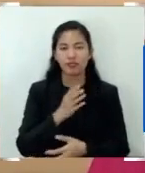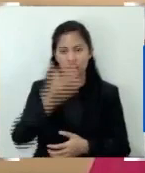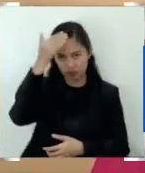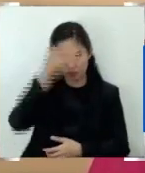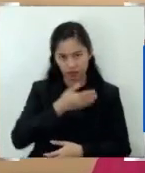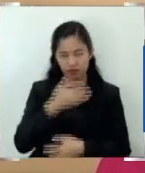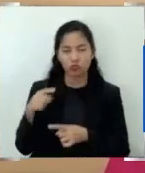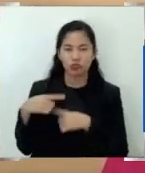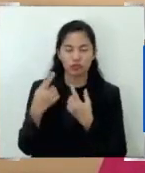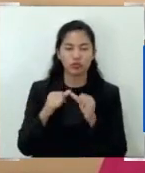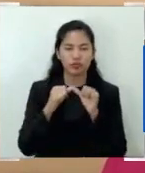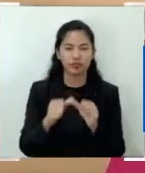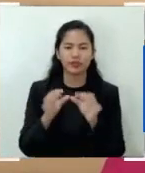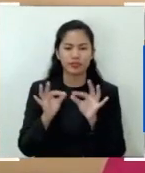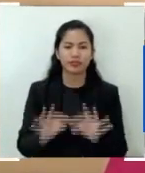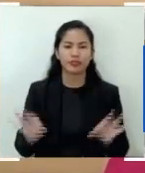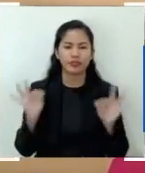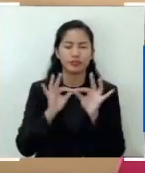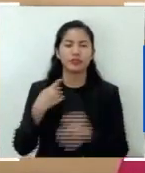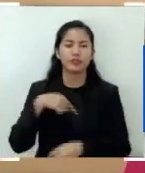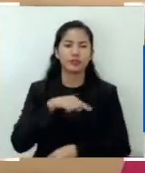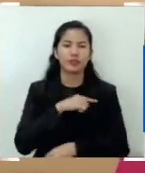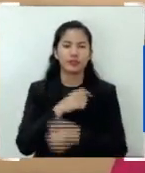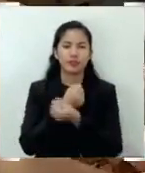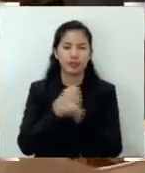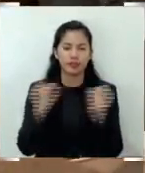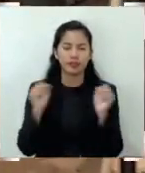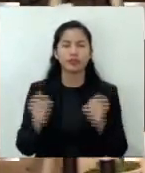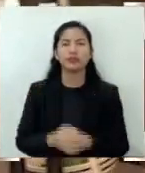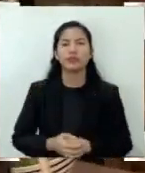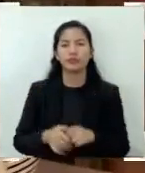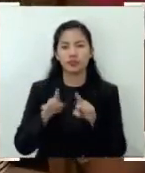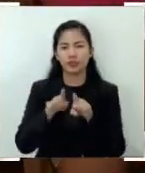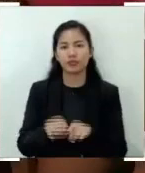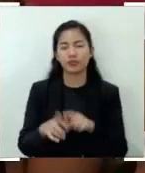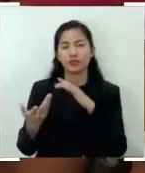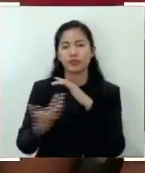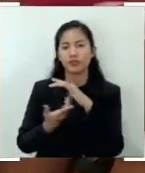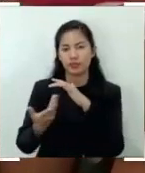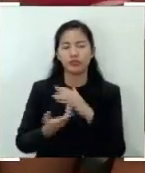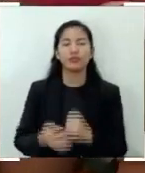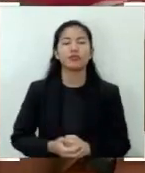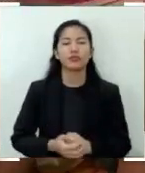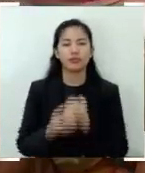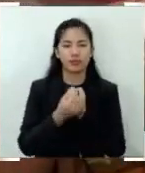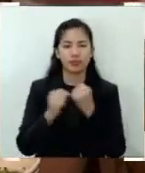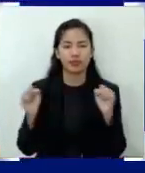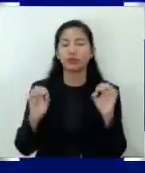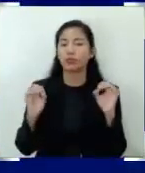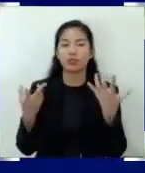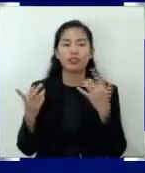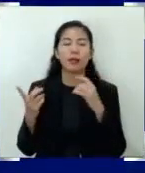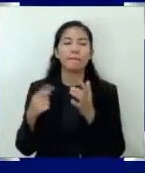yung kaligtasan po natin, kaligtasan na rin po ng para sa customer. Wala naman daw ipapataw na multa sa mga